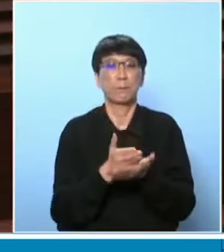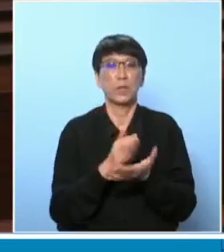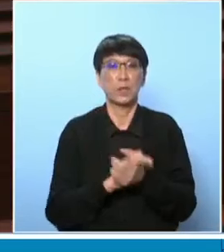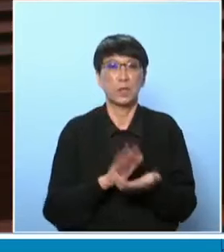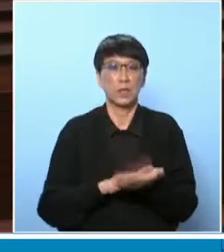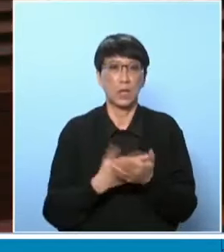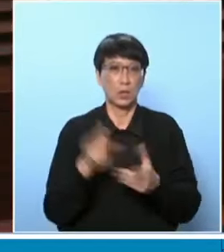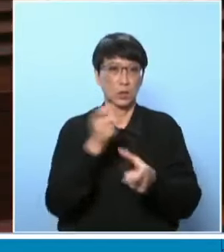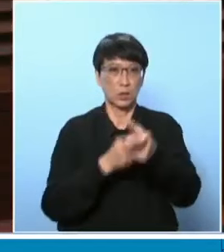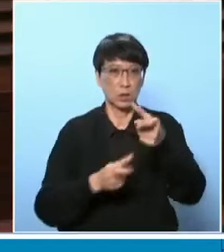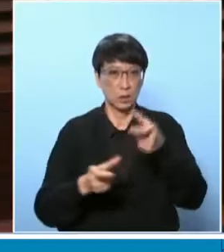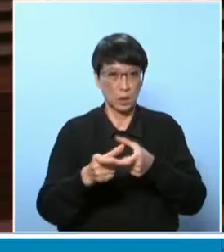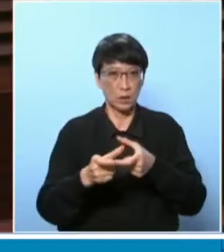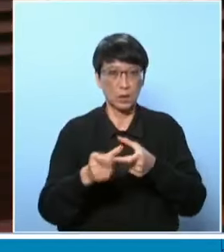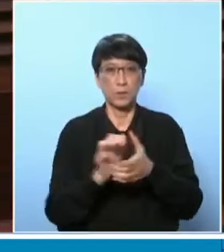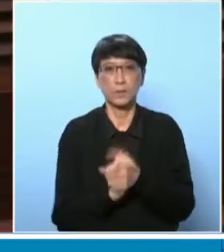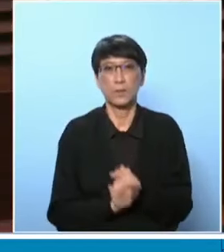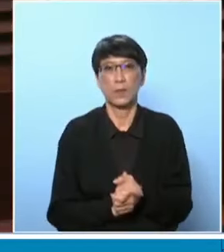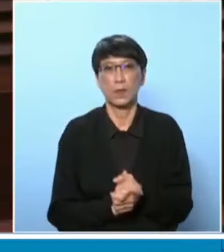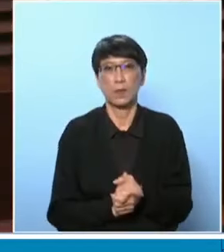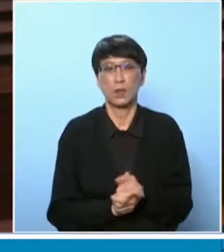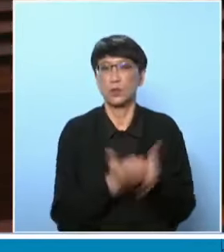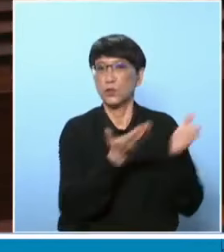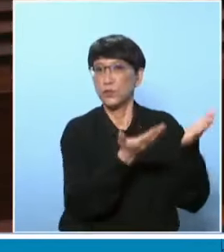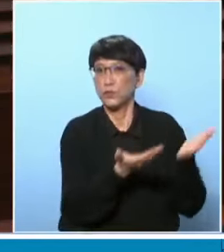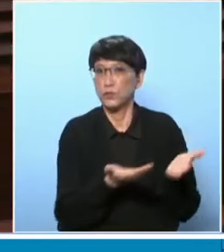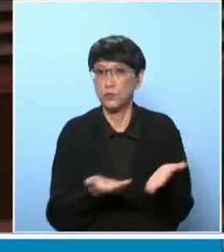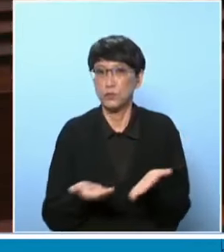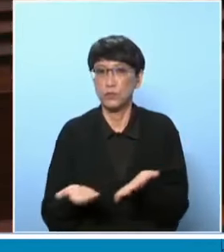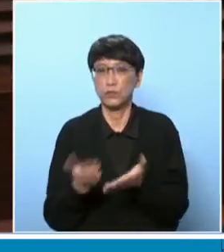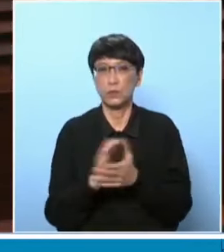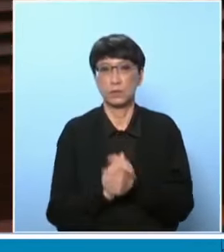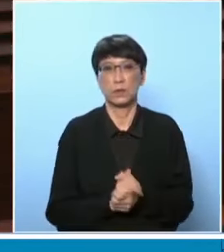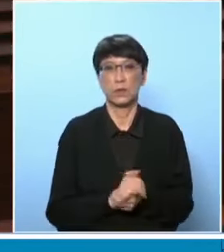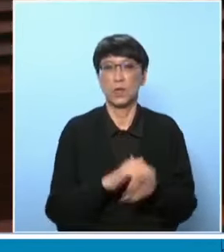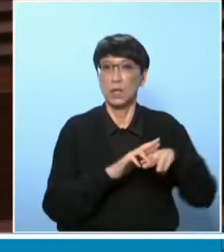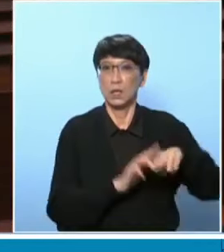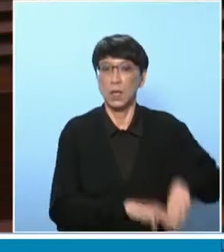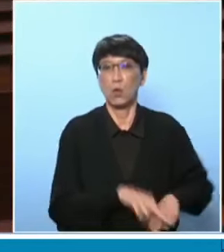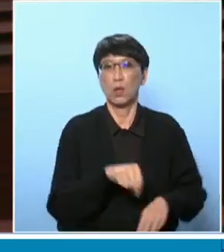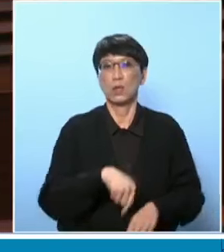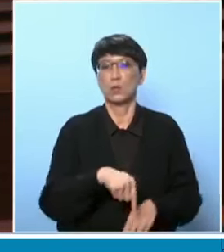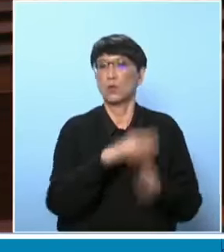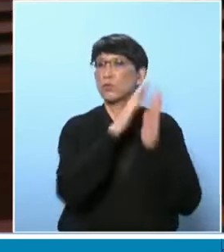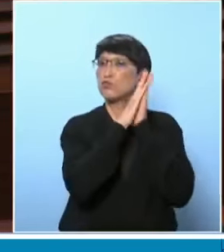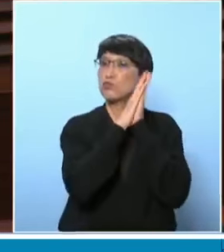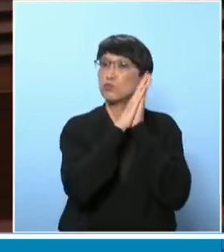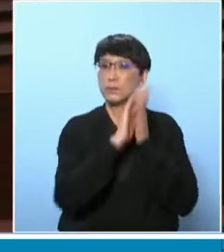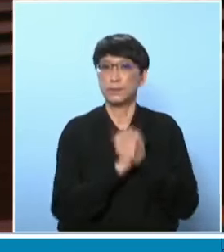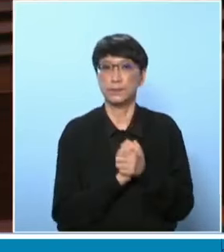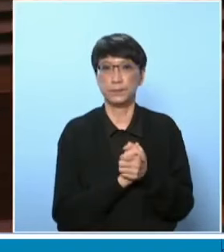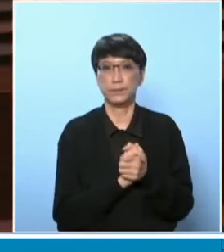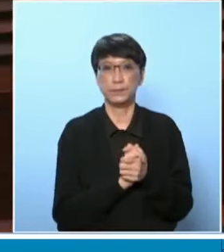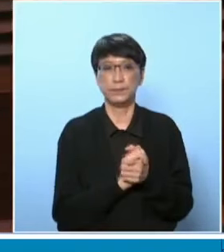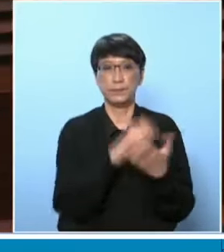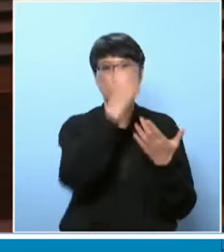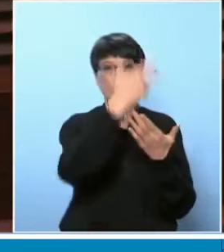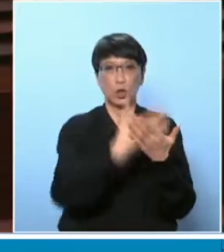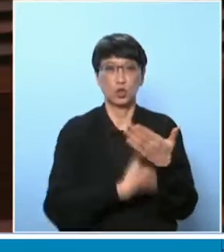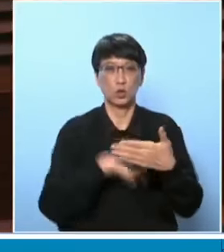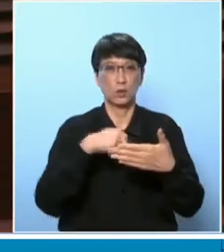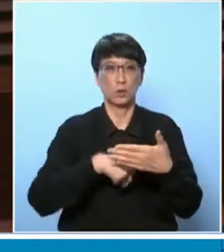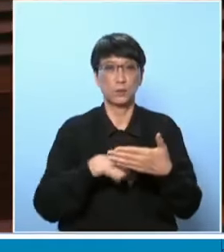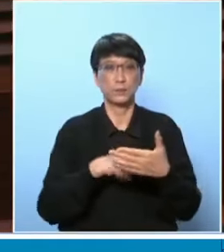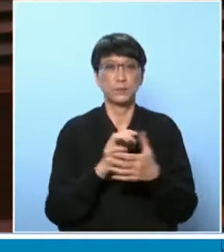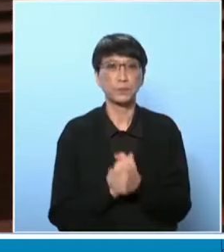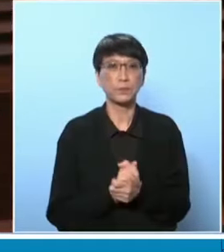從經濟嘅角度，的確我哋更加係歡迎咧一啲過夜嘅旅客。咁所以咧喺我哋嘅措施裏邊咧，我